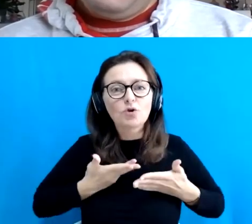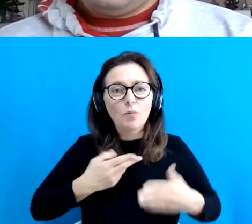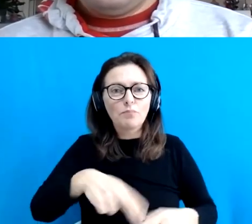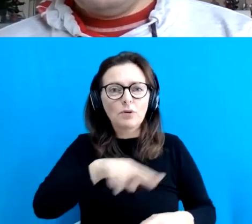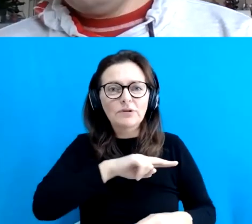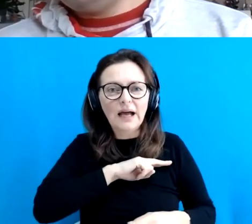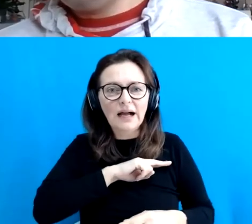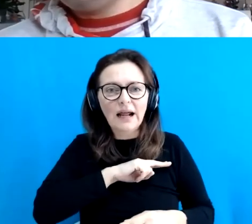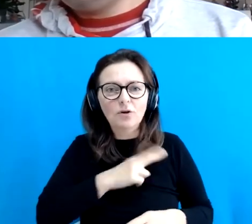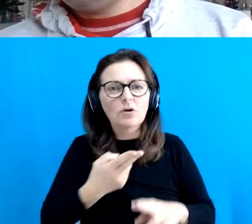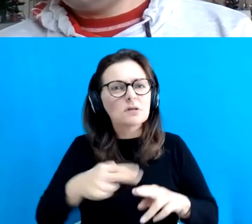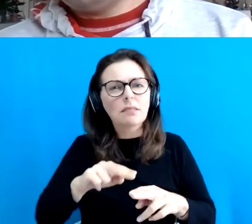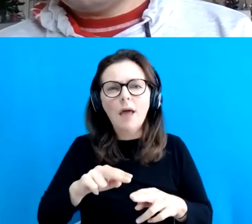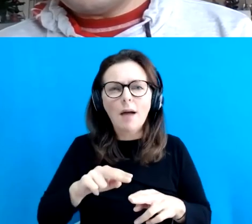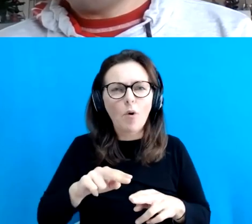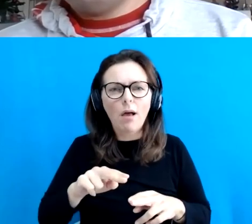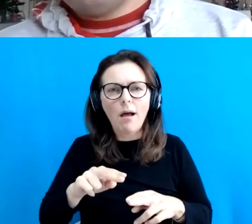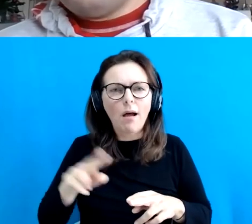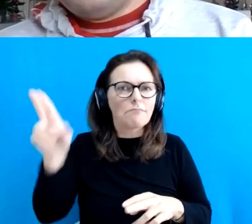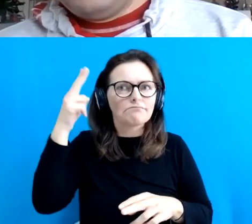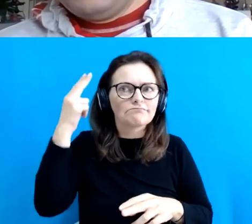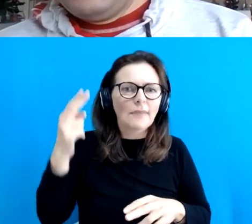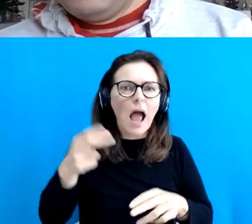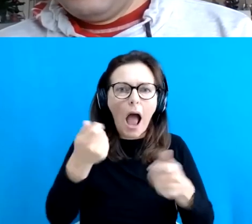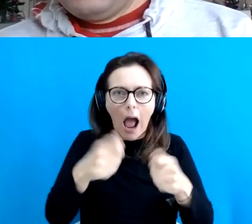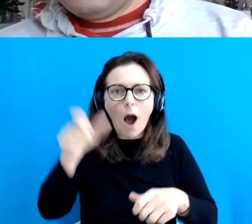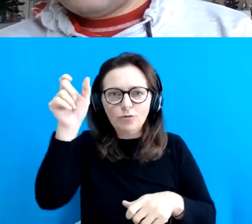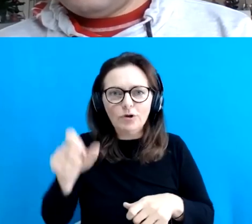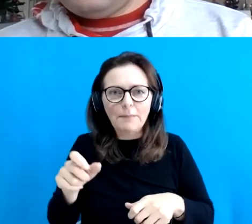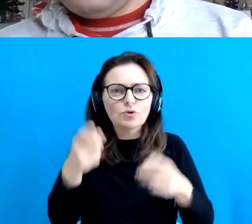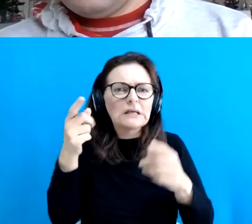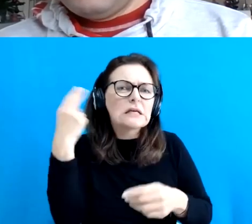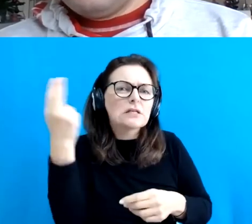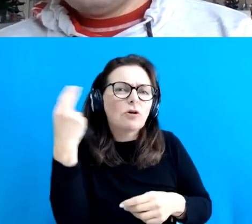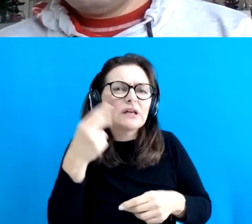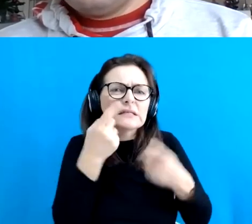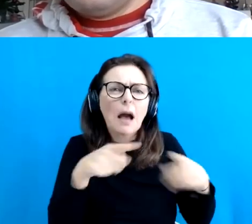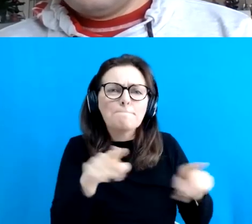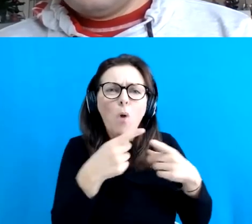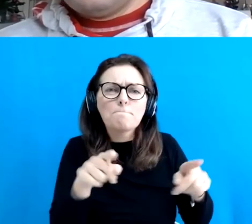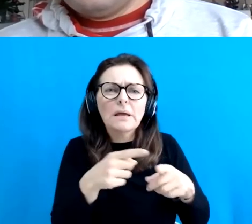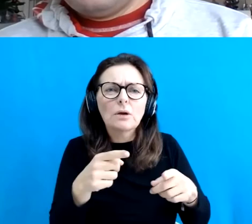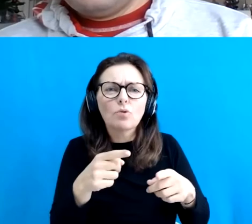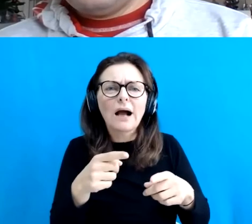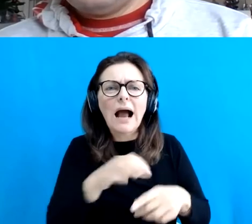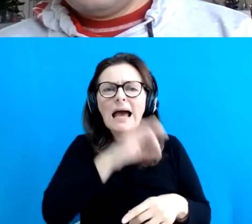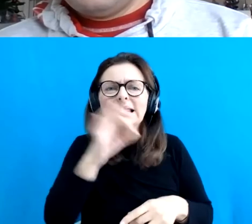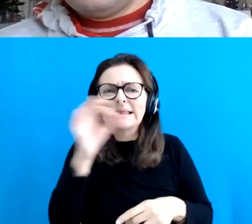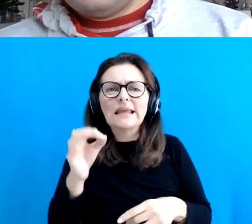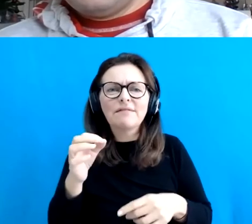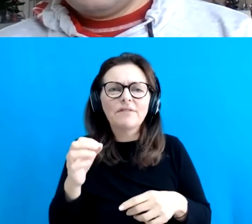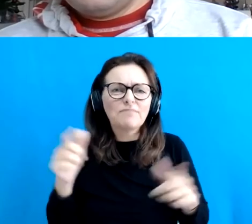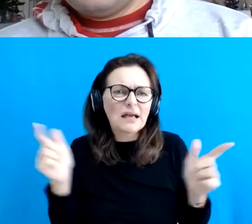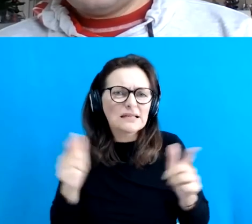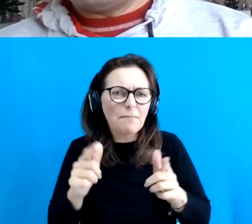Kocijančiča za najbolj obetavnega avtorja. Ne? Ja. Pa slovenska popevka oziroma dnevi slovenske zabavne glasbe s pesmijo Dotik